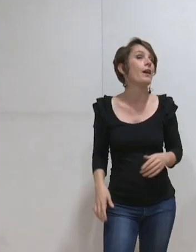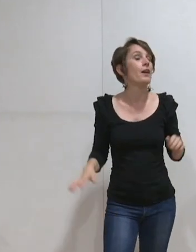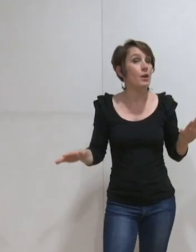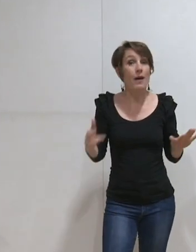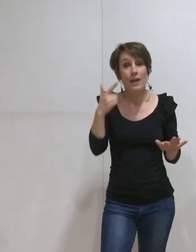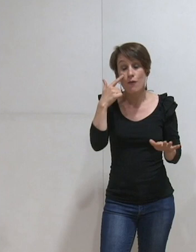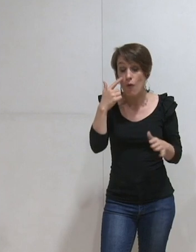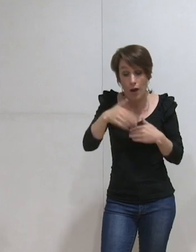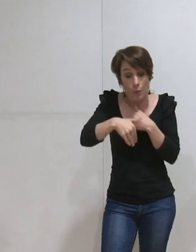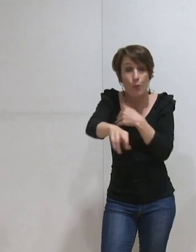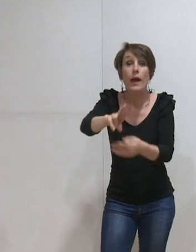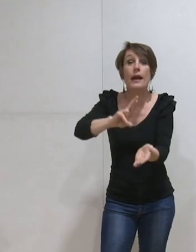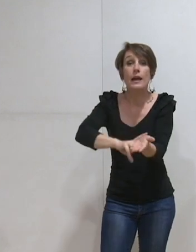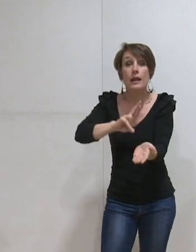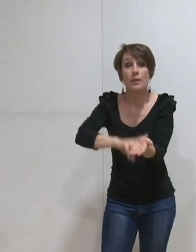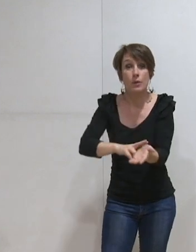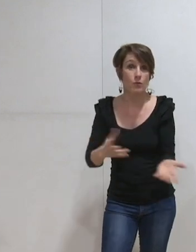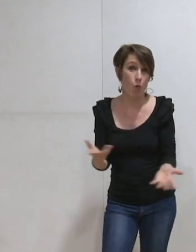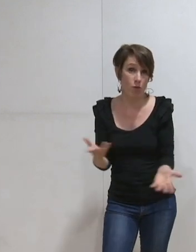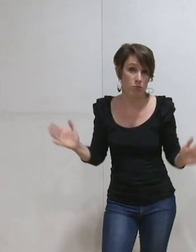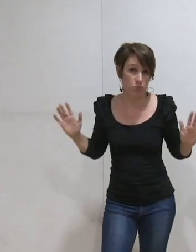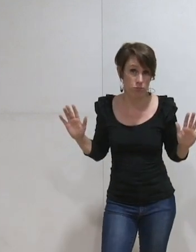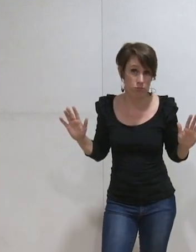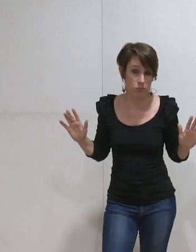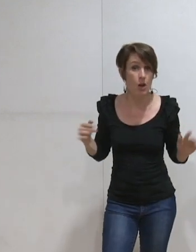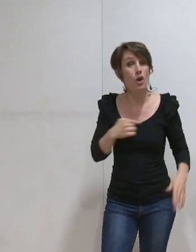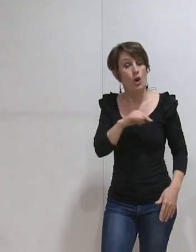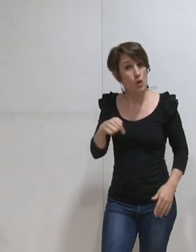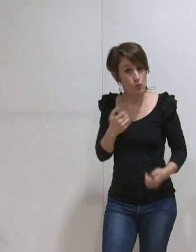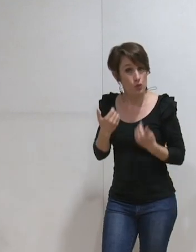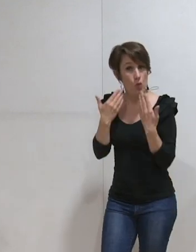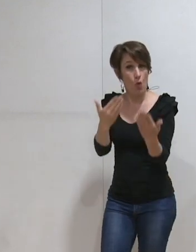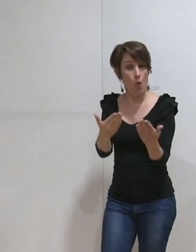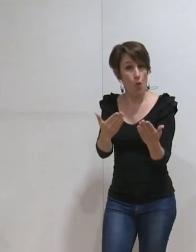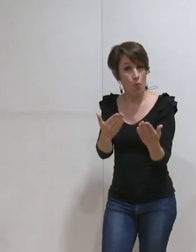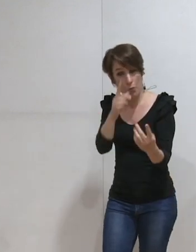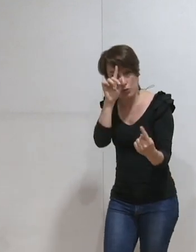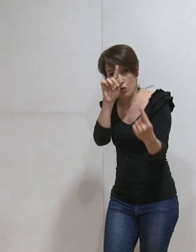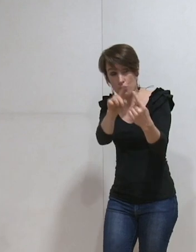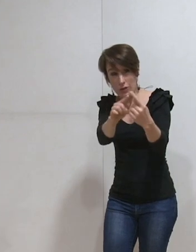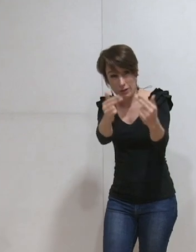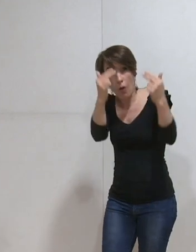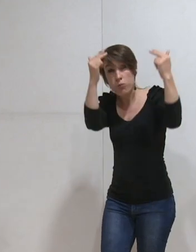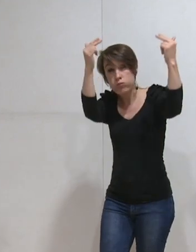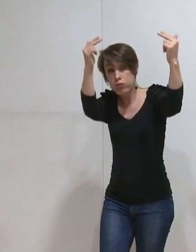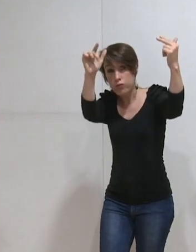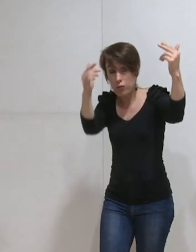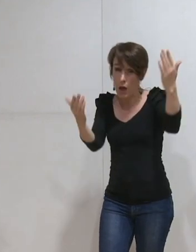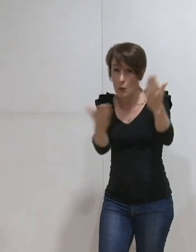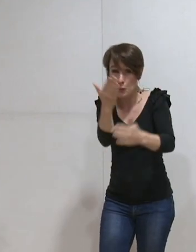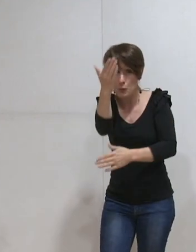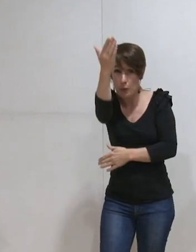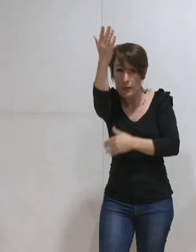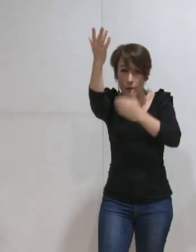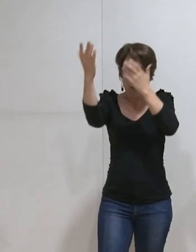quelle vitesse à quelle vitesse car les plans que nous proposons là même s'ils sont ambitieux et même s nous